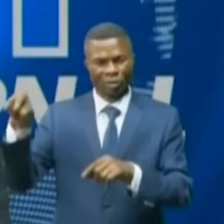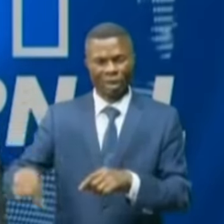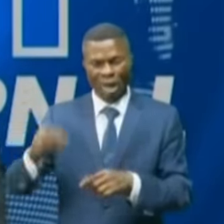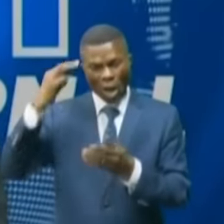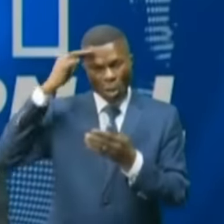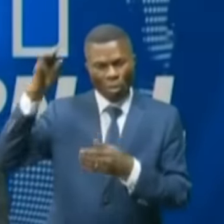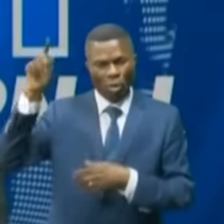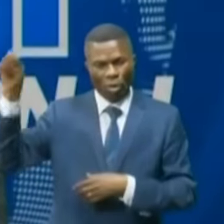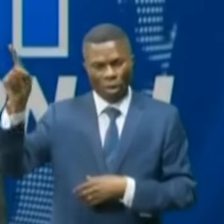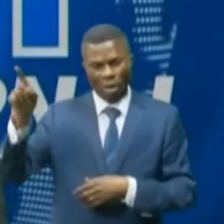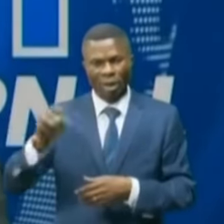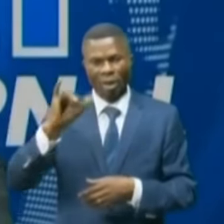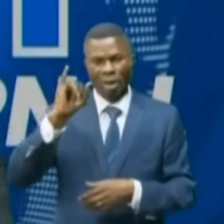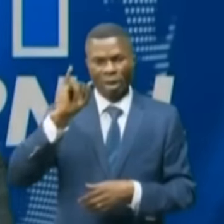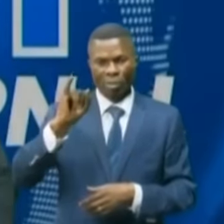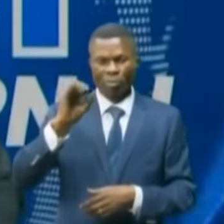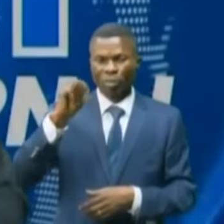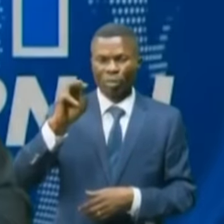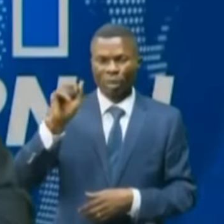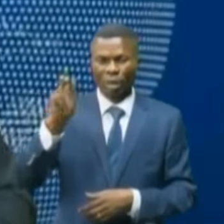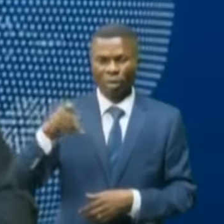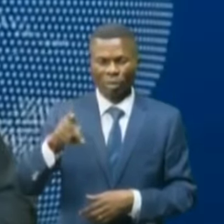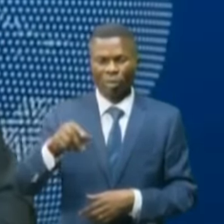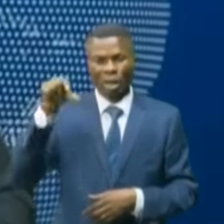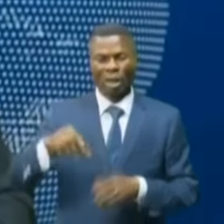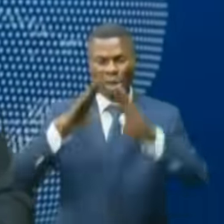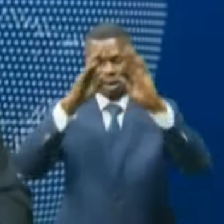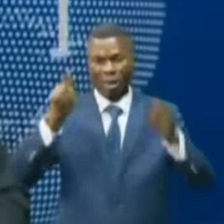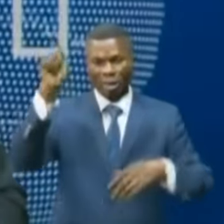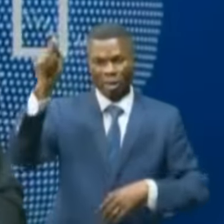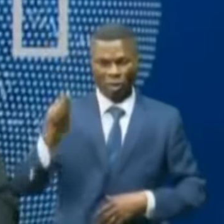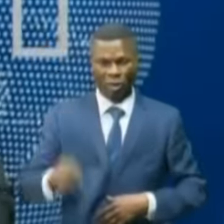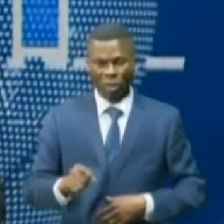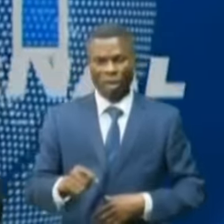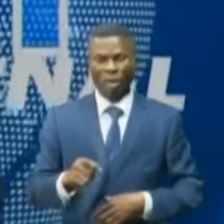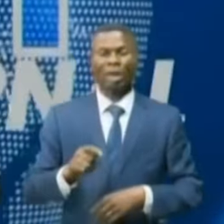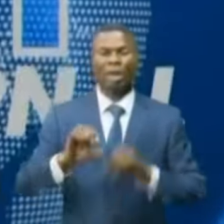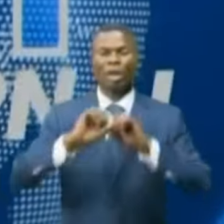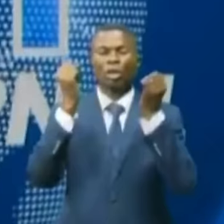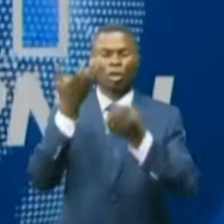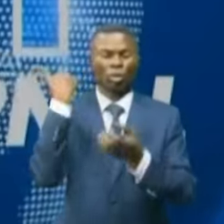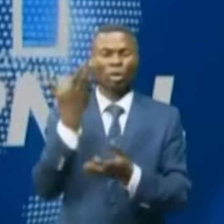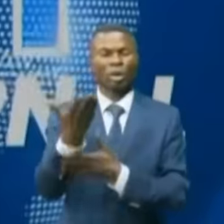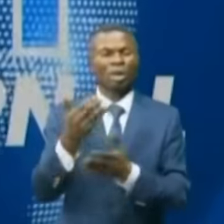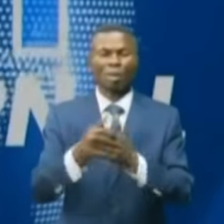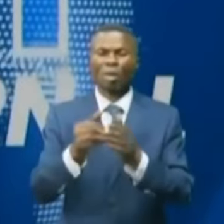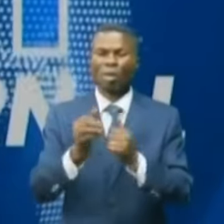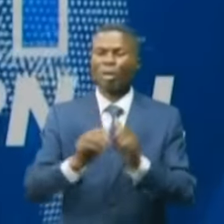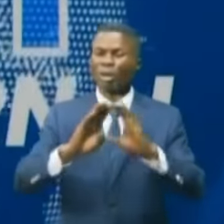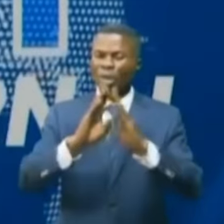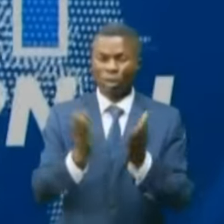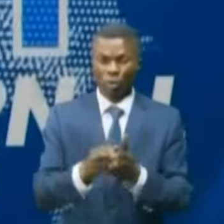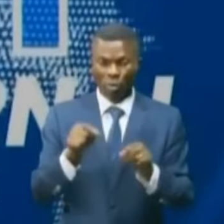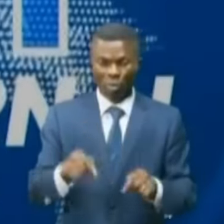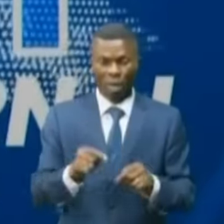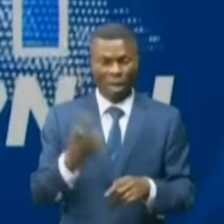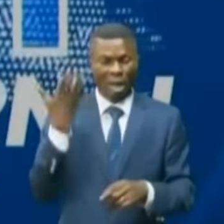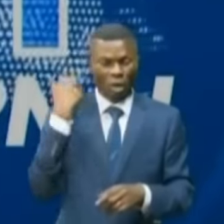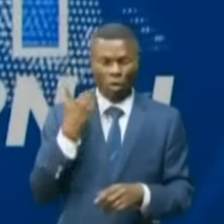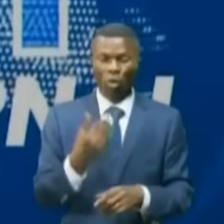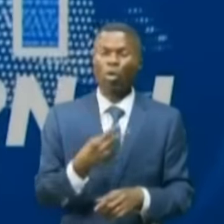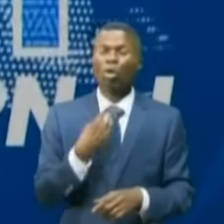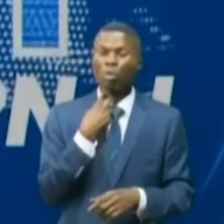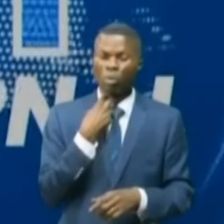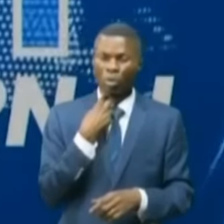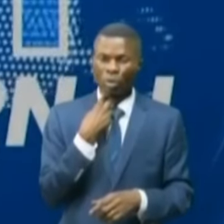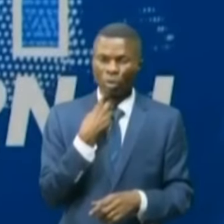Telecom, Mimosa et Kan Tchatchi. La régie des eaux présente donc ses excuses aux abonnés concernés. Cette dépêche